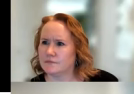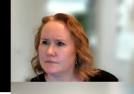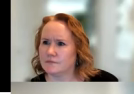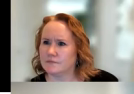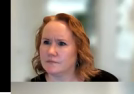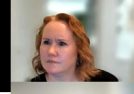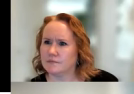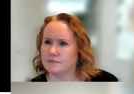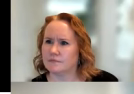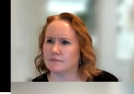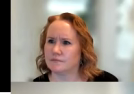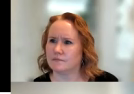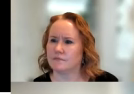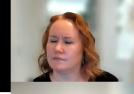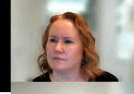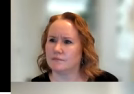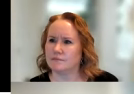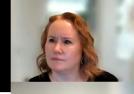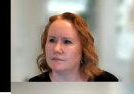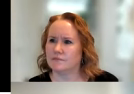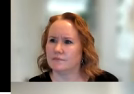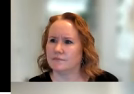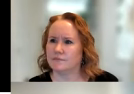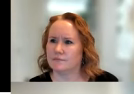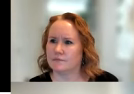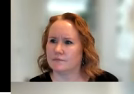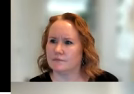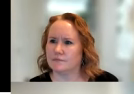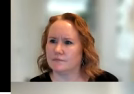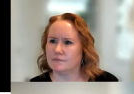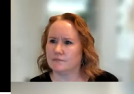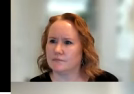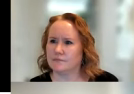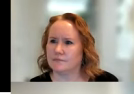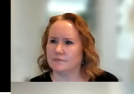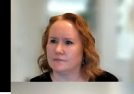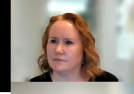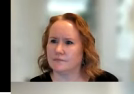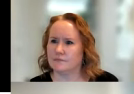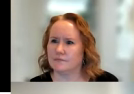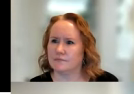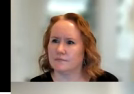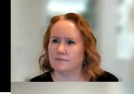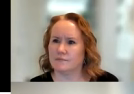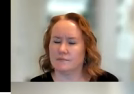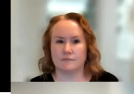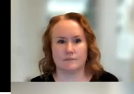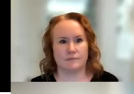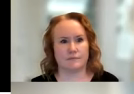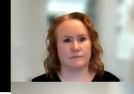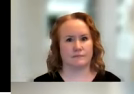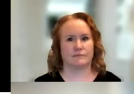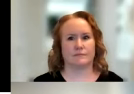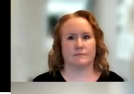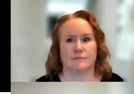Så det krav til audio eller lyd, som også en del av direktivet. Dette